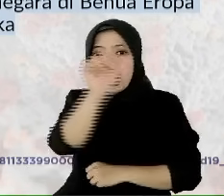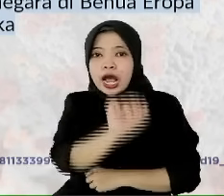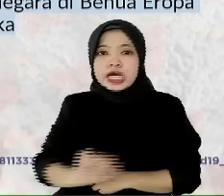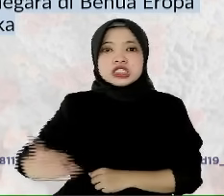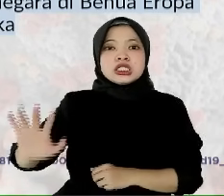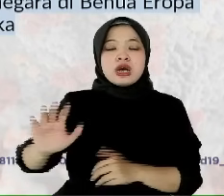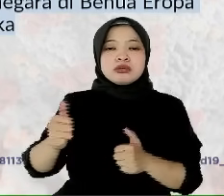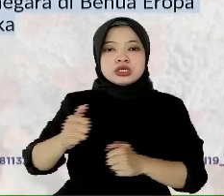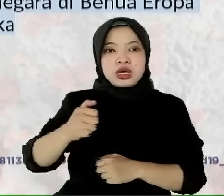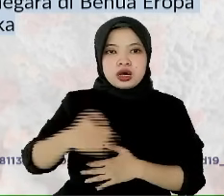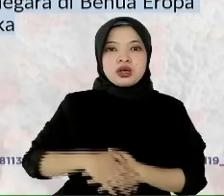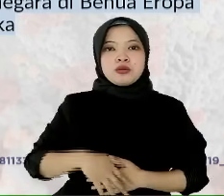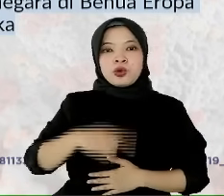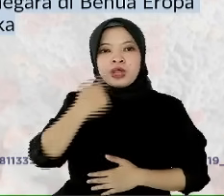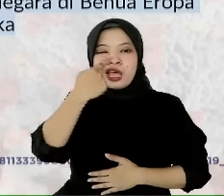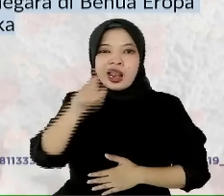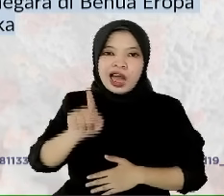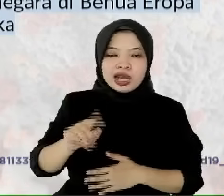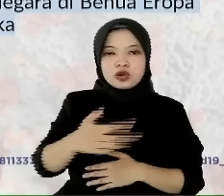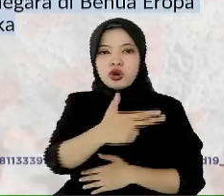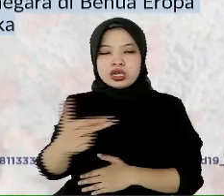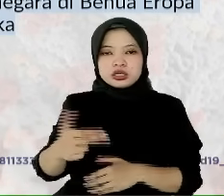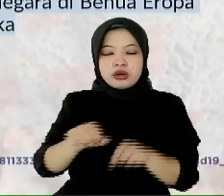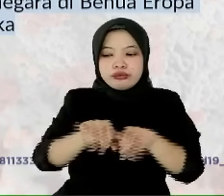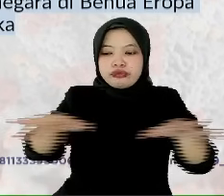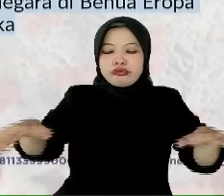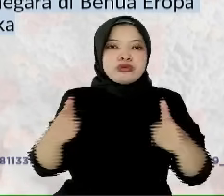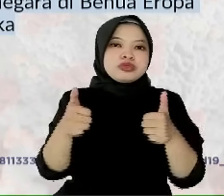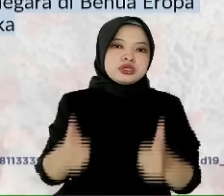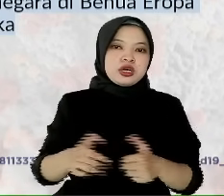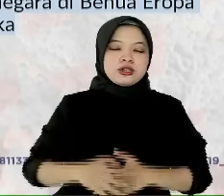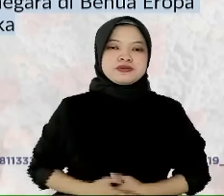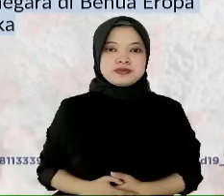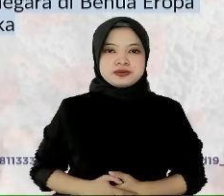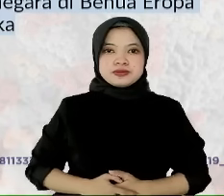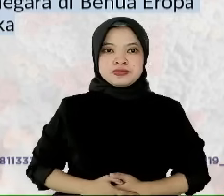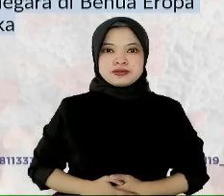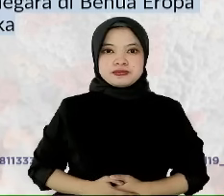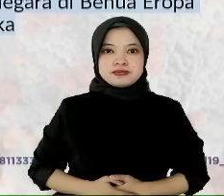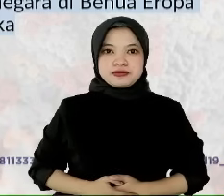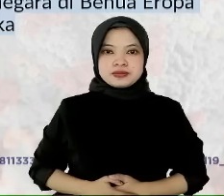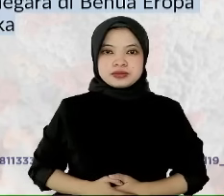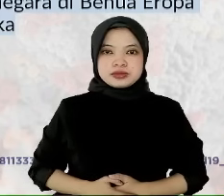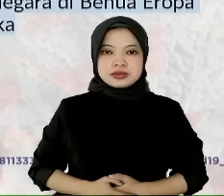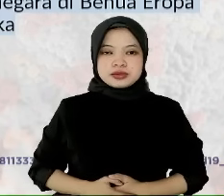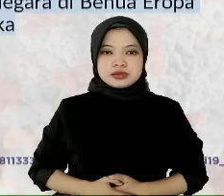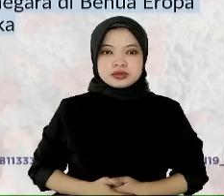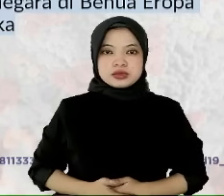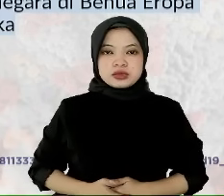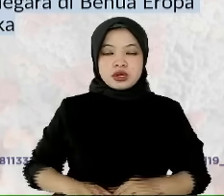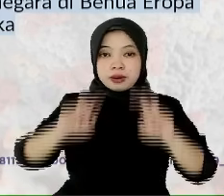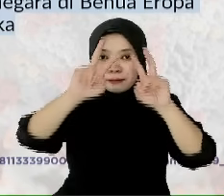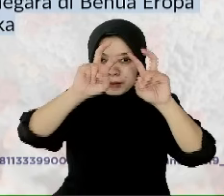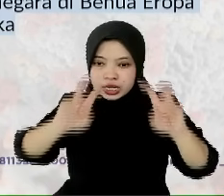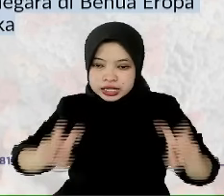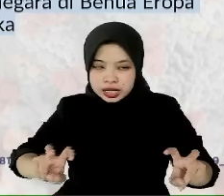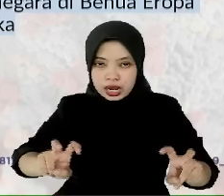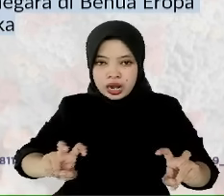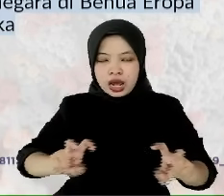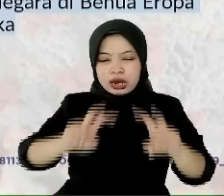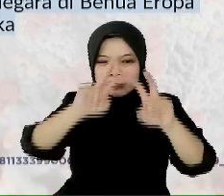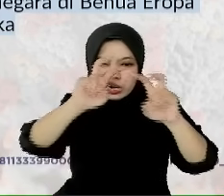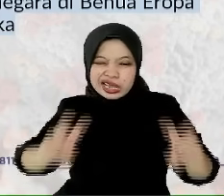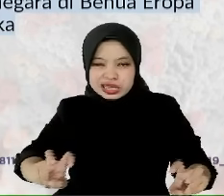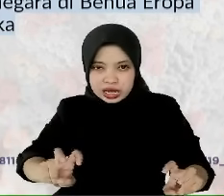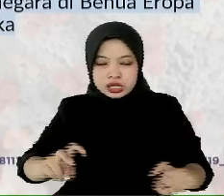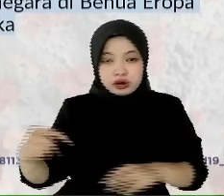Tenggara seperti Thailand dan Indonesia. Studi dari Rocha tahun 2021 mengenai